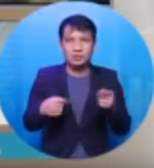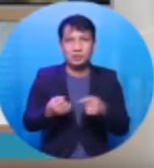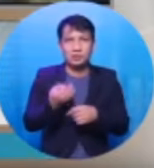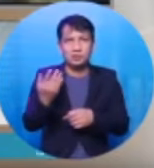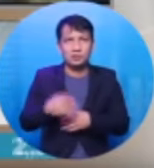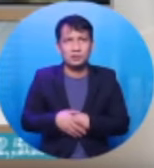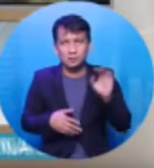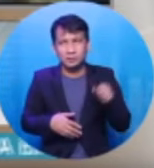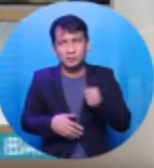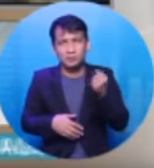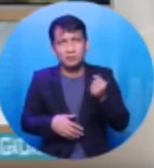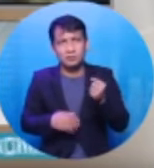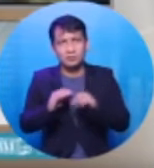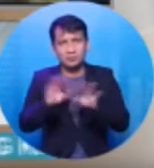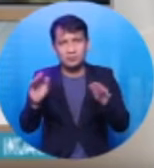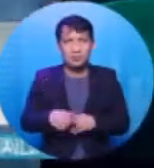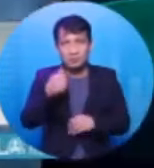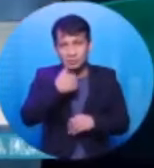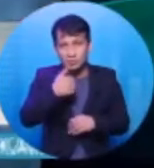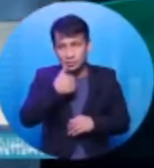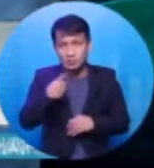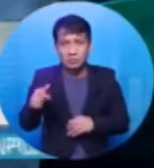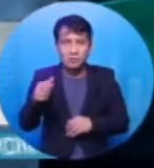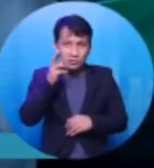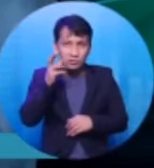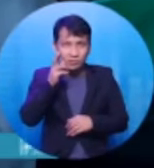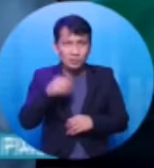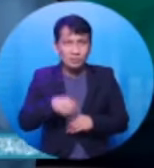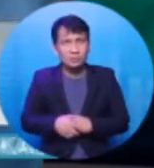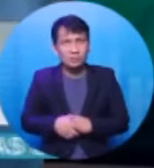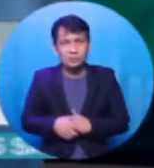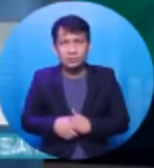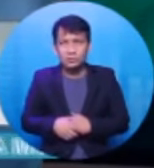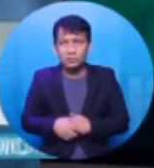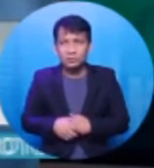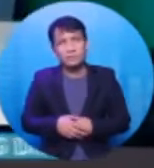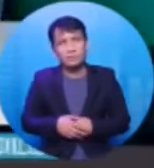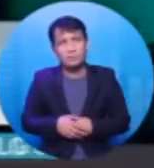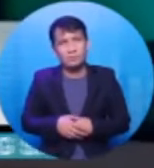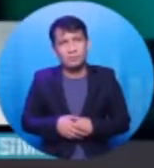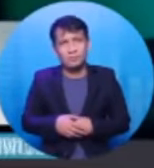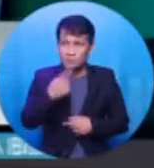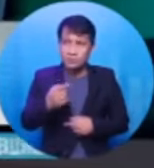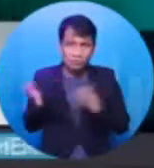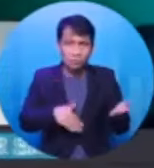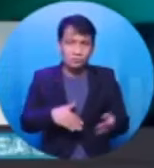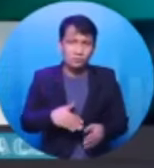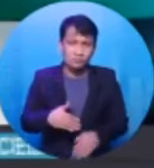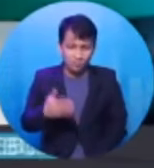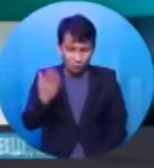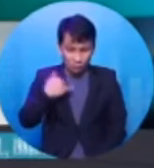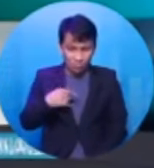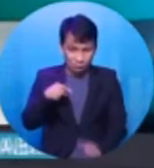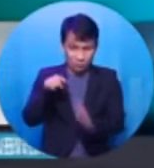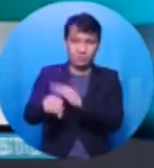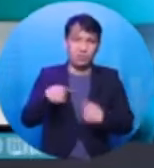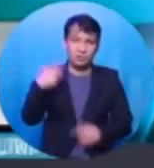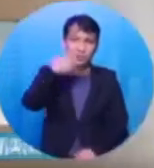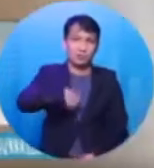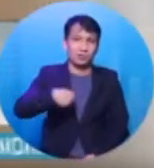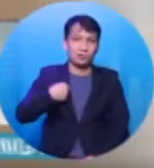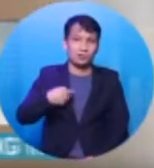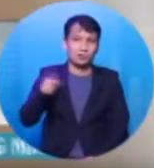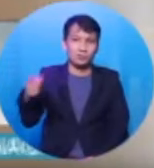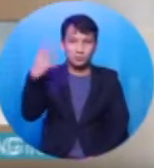tag isang linggo. Okay, sandali po mama, para maging patas. Sige, Mrs. Rene Rose. Sir. Ma'am, sabi ni Jodeline, eh bakit siya papatay? Ang ganda-ganda niya.